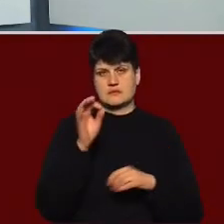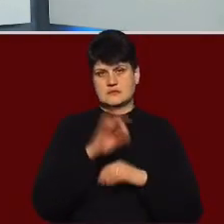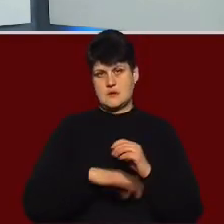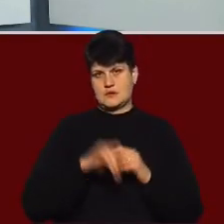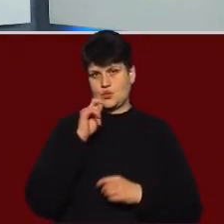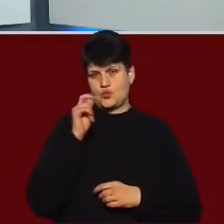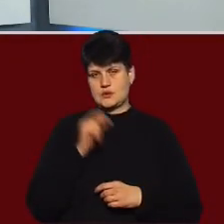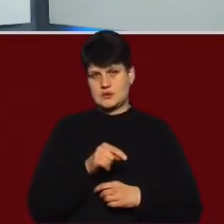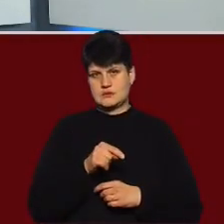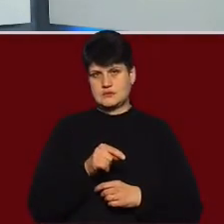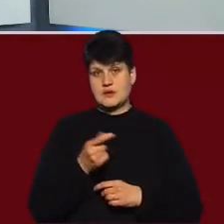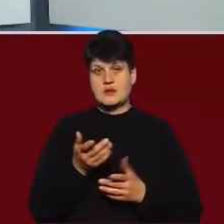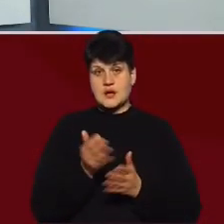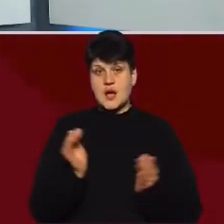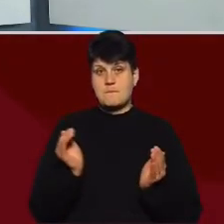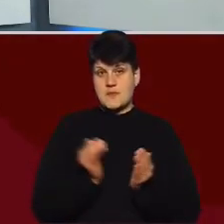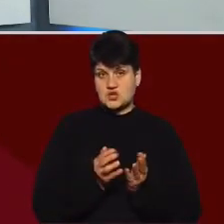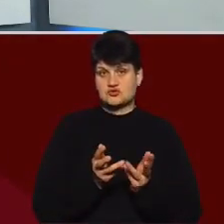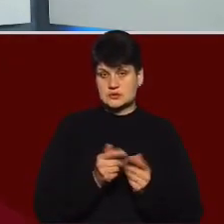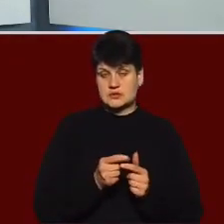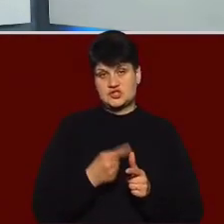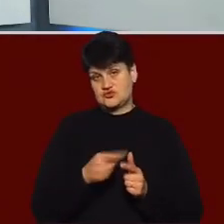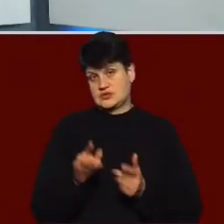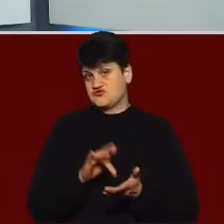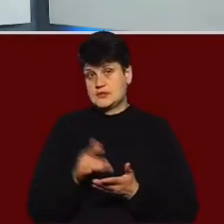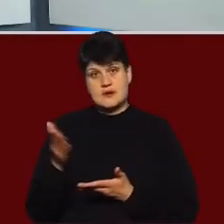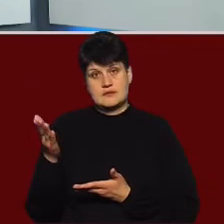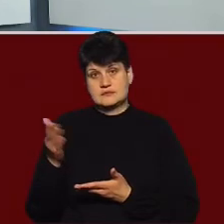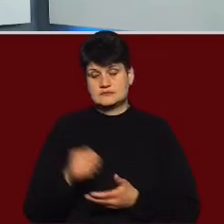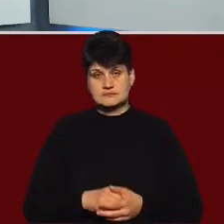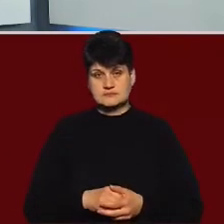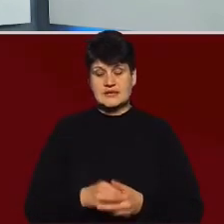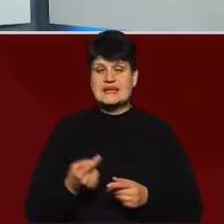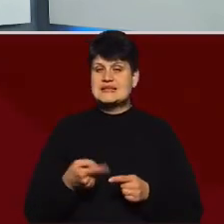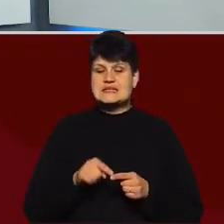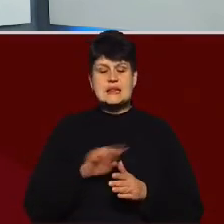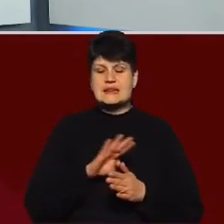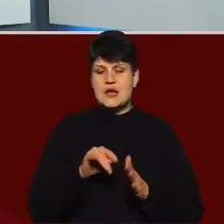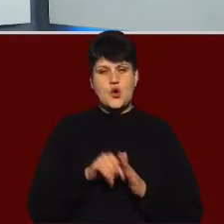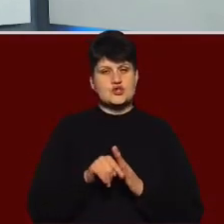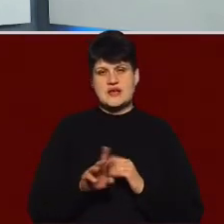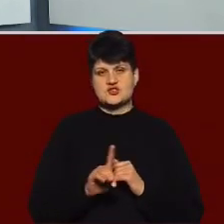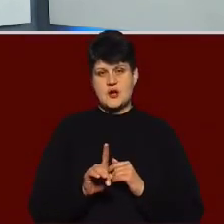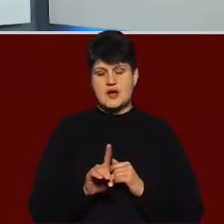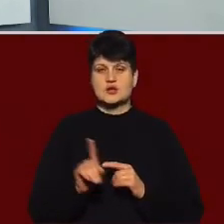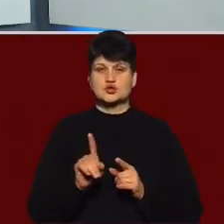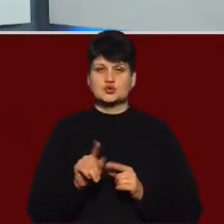менш чисельна, ніж Центральна Україна? Звичайно, так. Це не означає, що